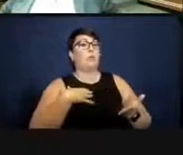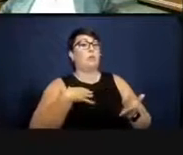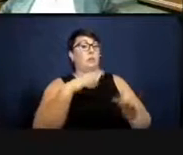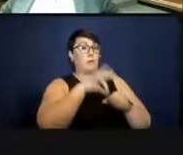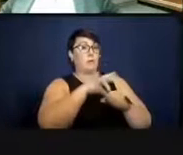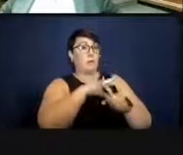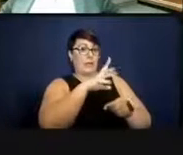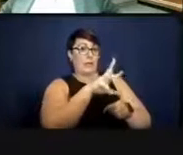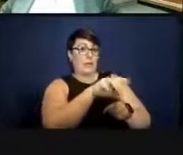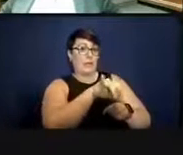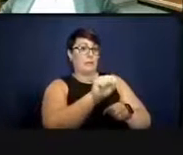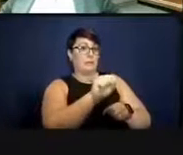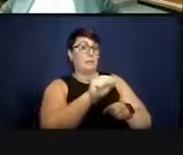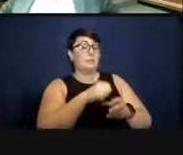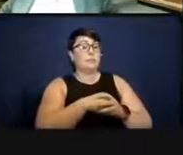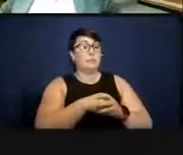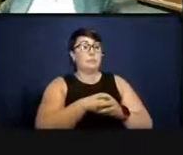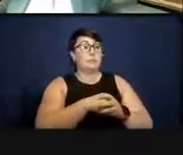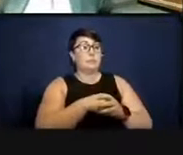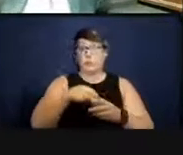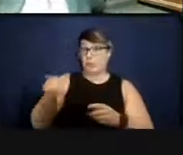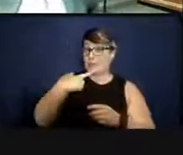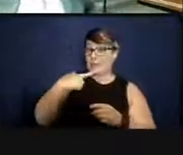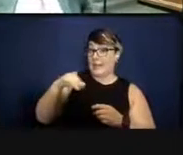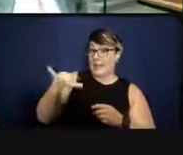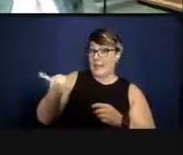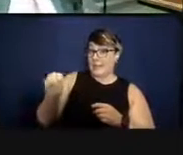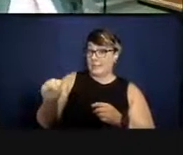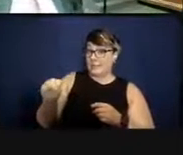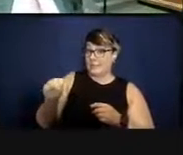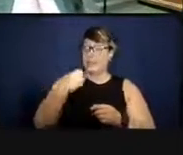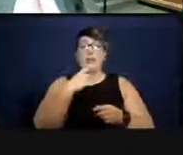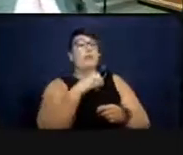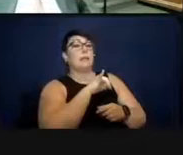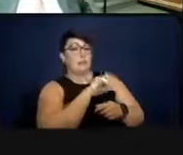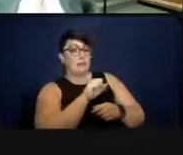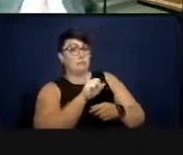لأن الأمور التي سنناقشها الليلة هي مهمة أيضا، أنا سأقول نعم.